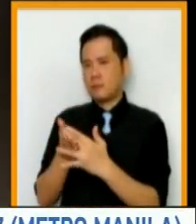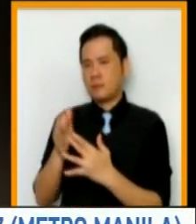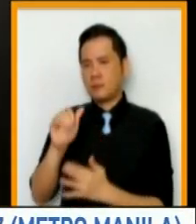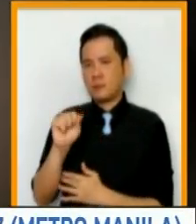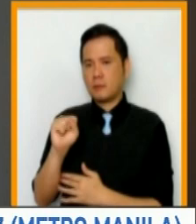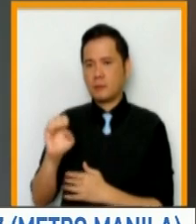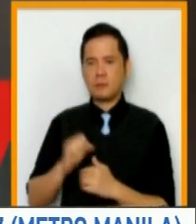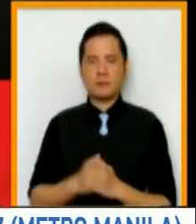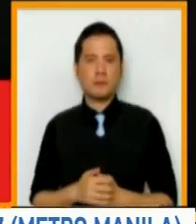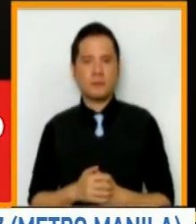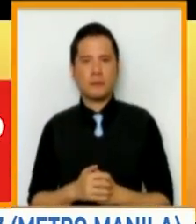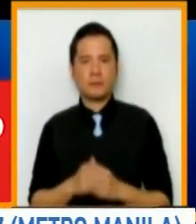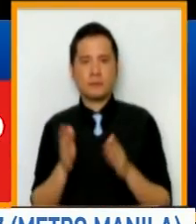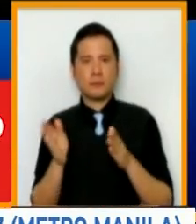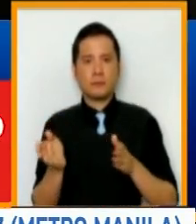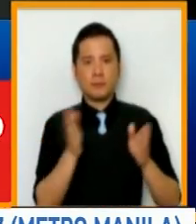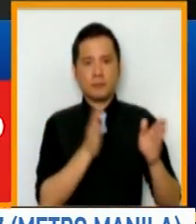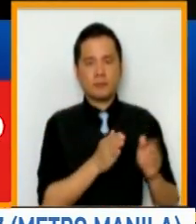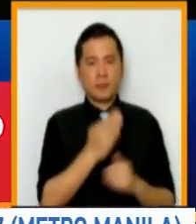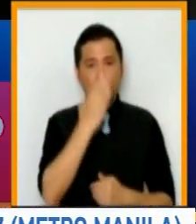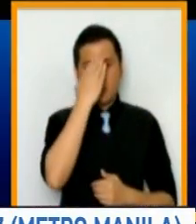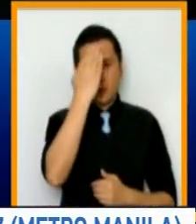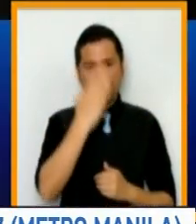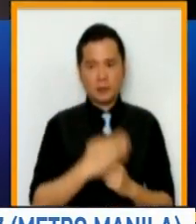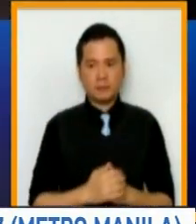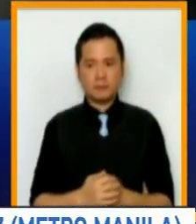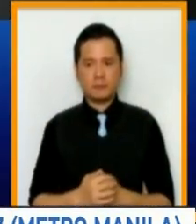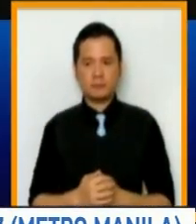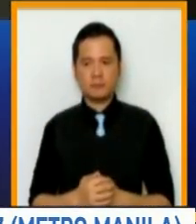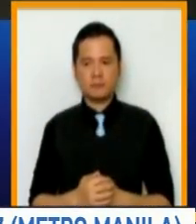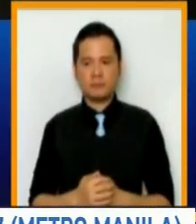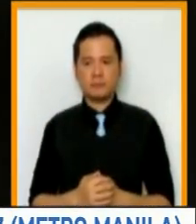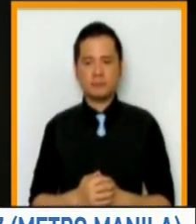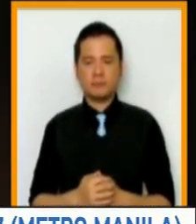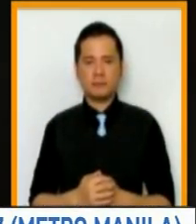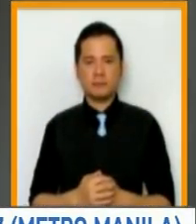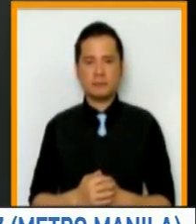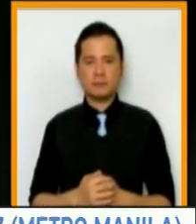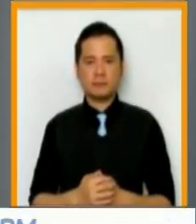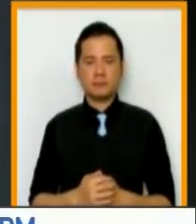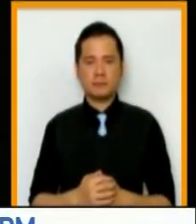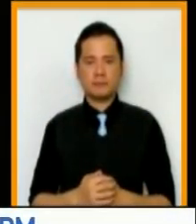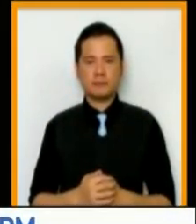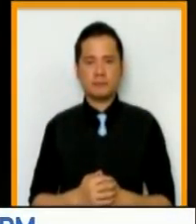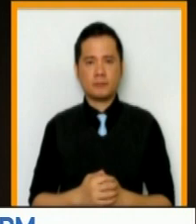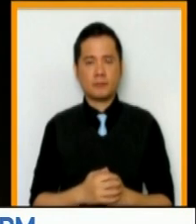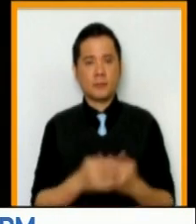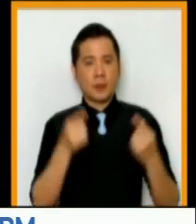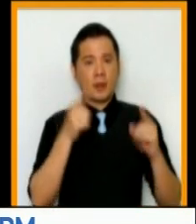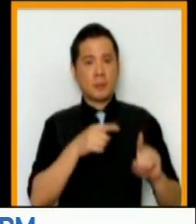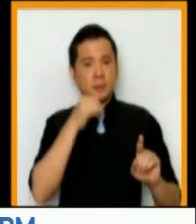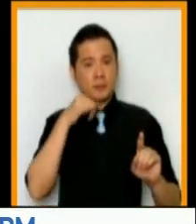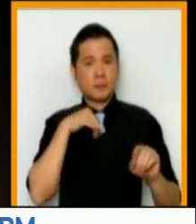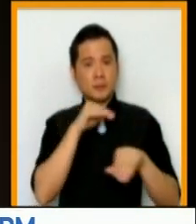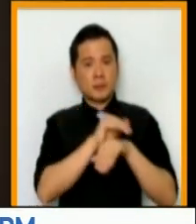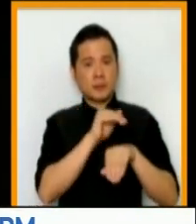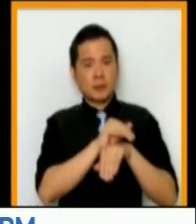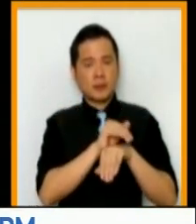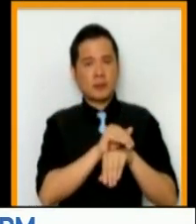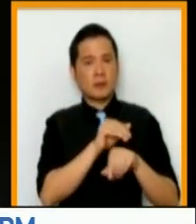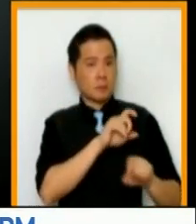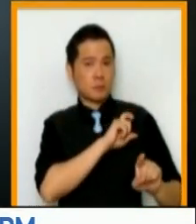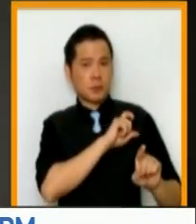Sa Plaridel, Bulacan naman. Oh, mga pulis kami ha. Dapa mo na. Natunton kagabi ng Ermita Police ang isang lalaki